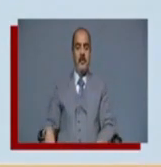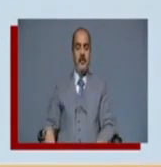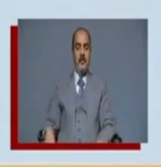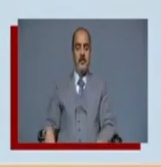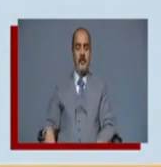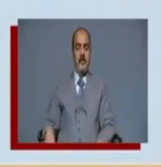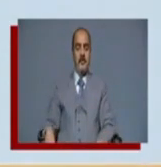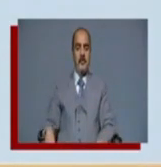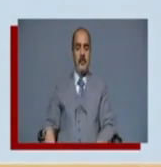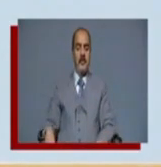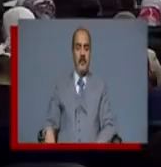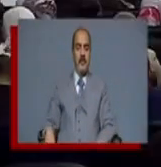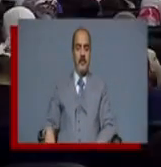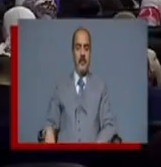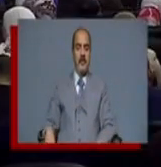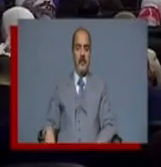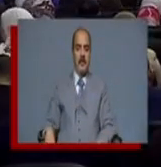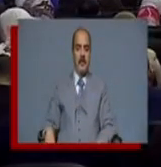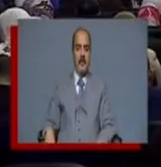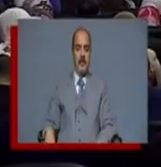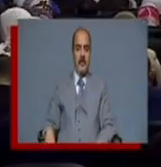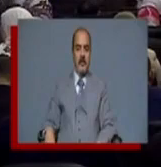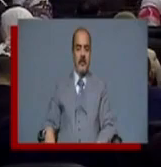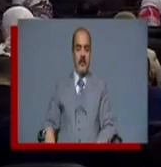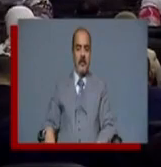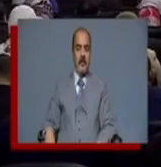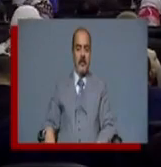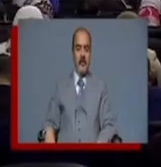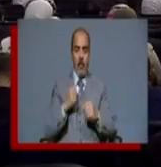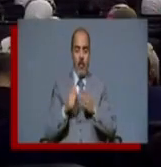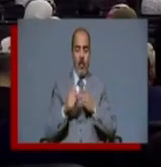على المعاش بس سايبين ذكرى كويسه ويفضل العطاء ده دايما مستمر